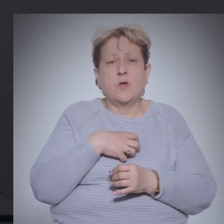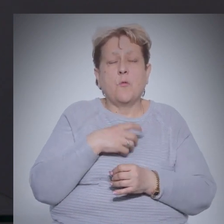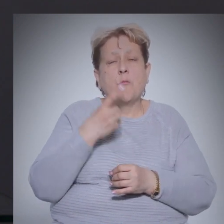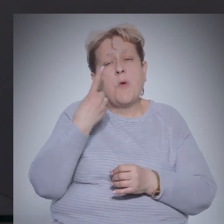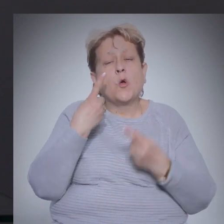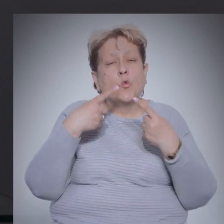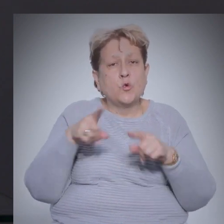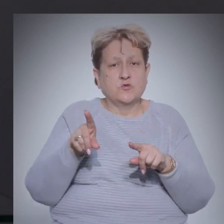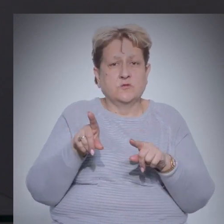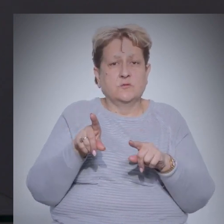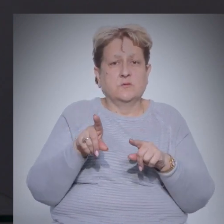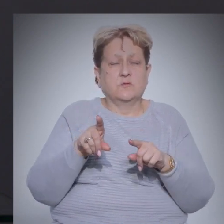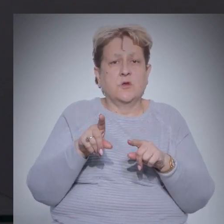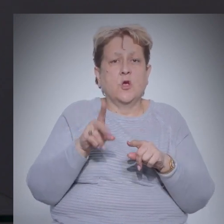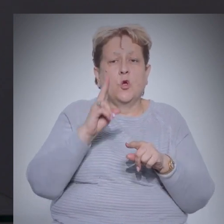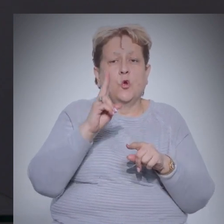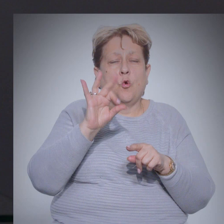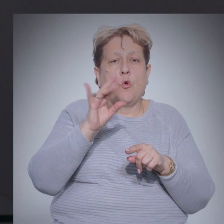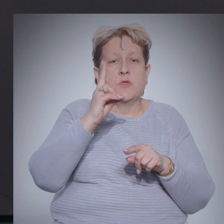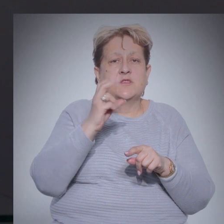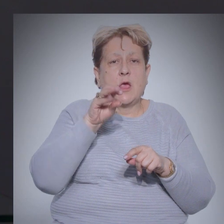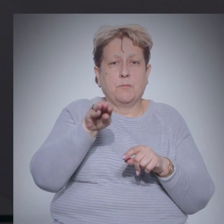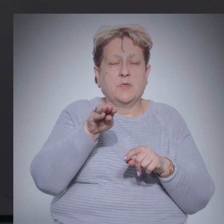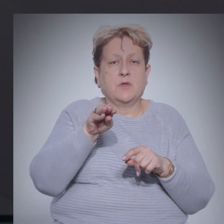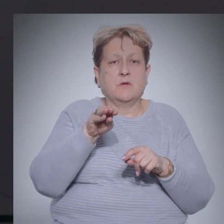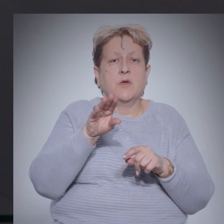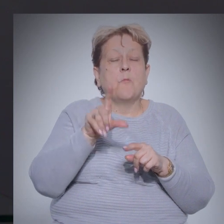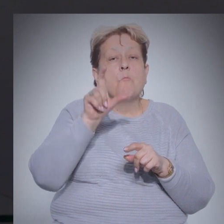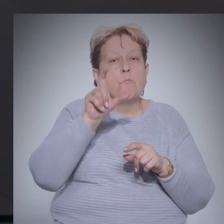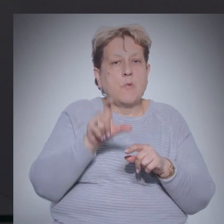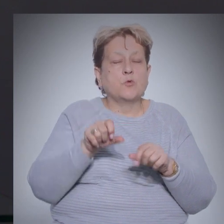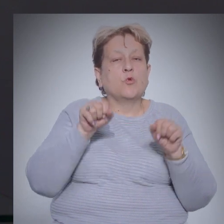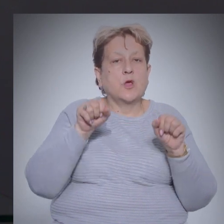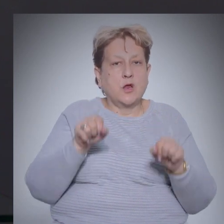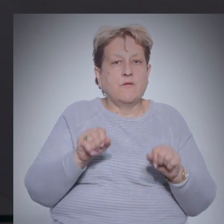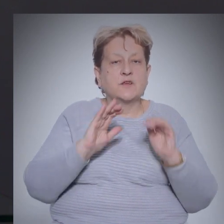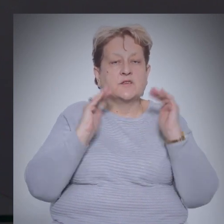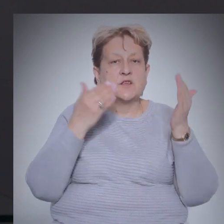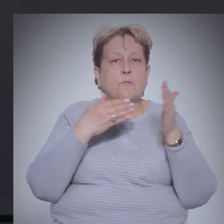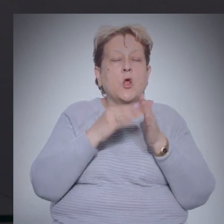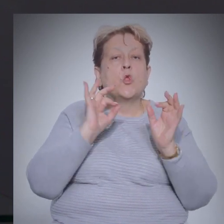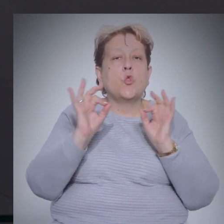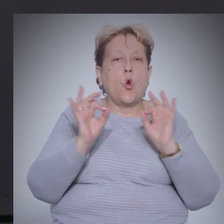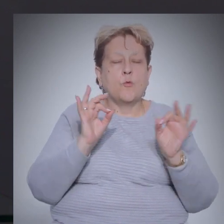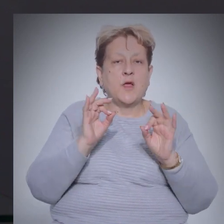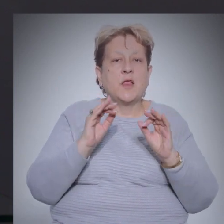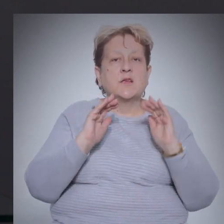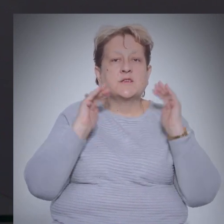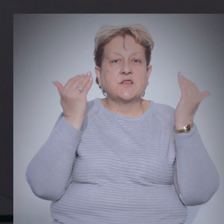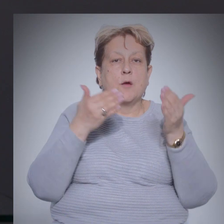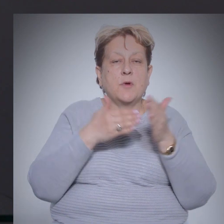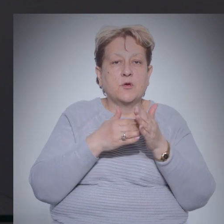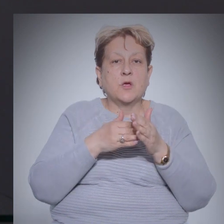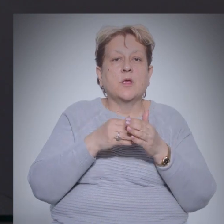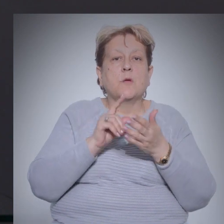կարևոր է մեկ այլ կոնսեպտից զրուցել դա մարդու իրավունք սամանապակող նորմերի